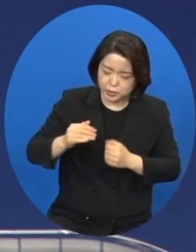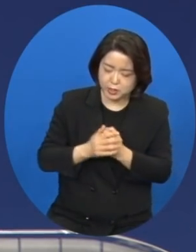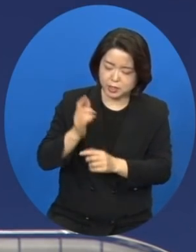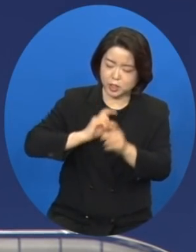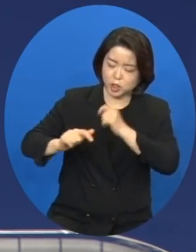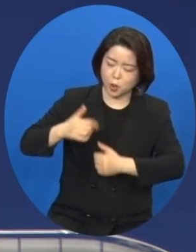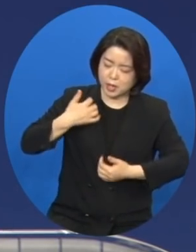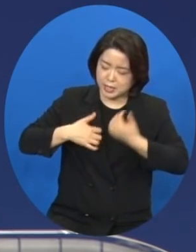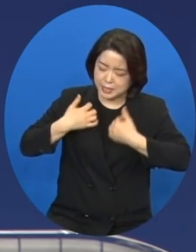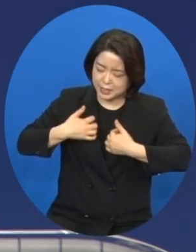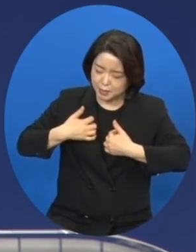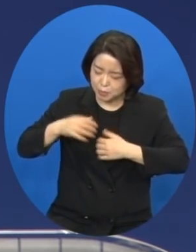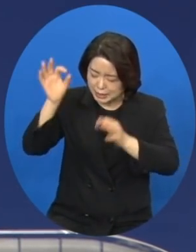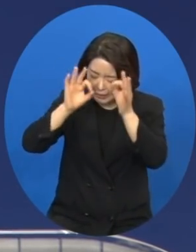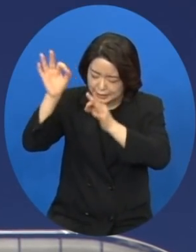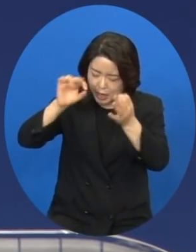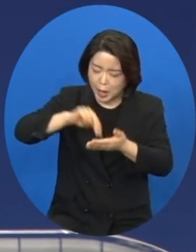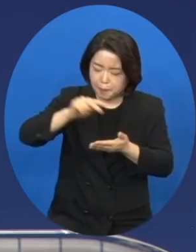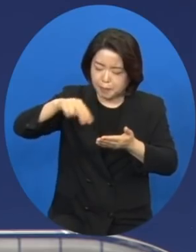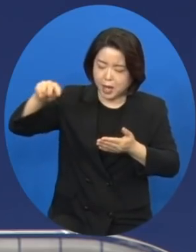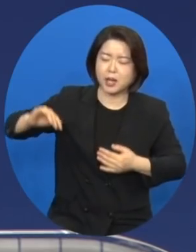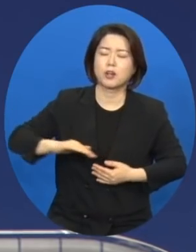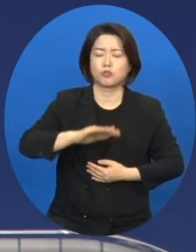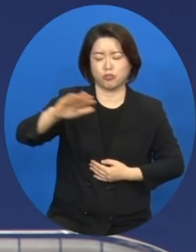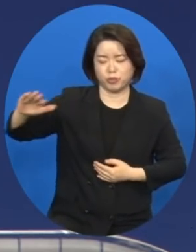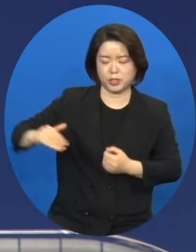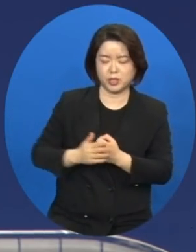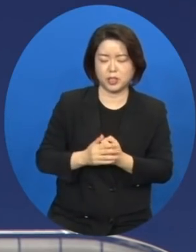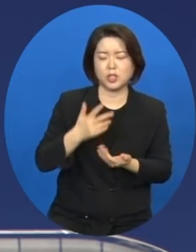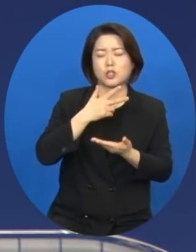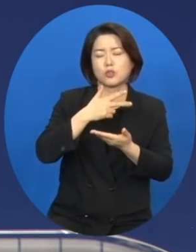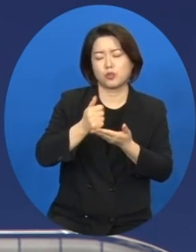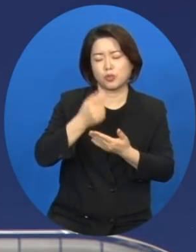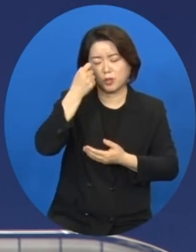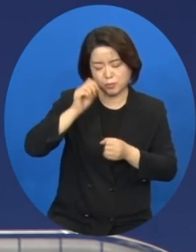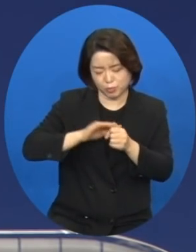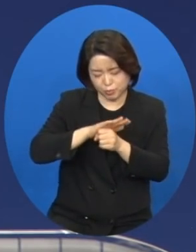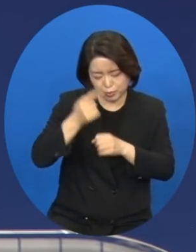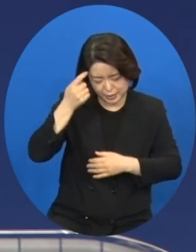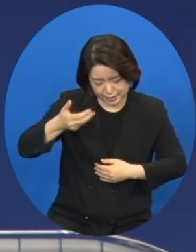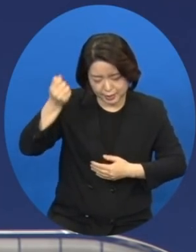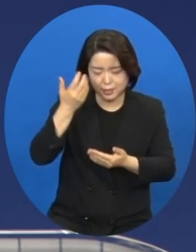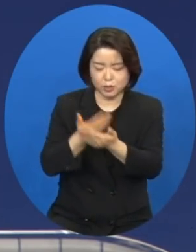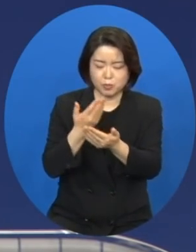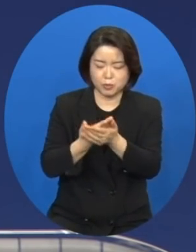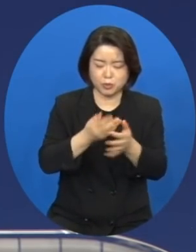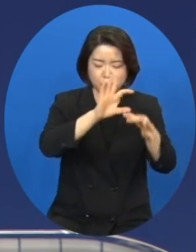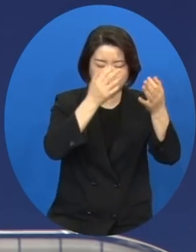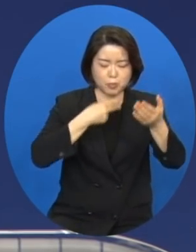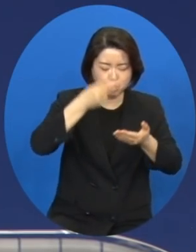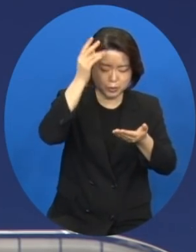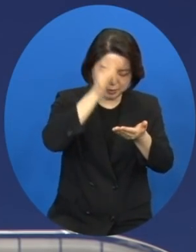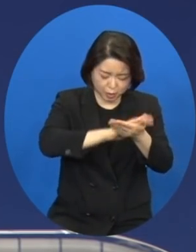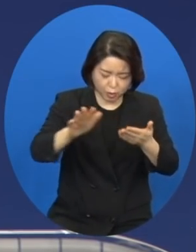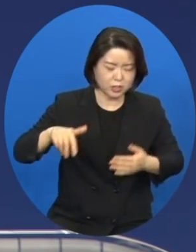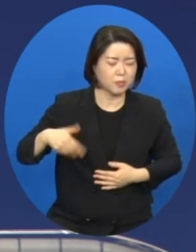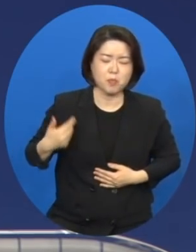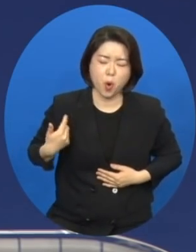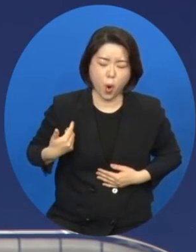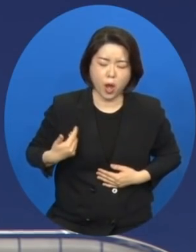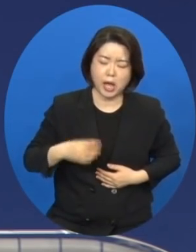깊은 만족을 찾으려고 방황했던 우리들 주여 불쌍히 여겨주시옵소서. 포도주가 떨어진지도 모른 채